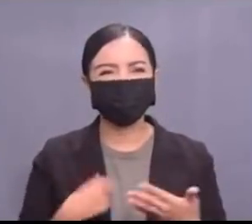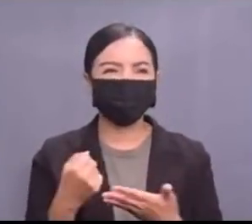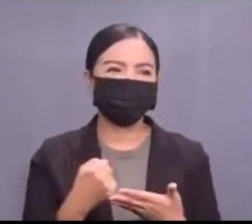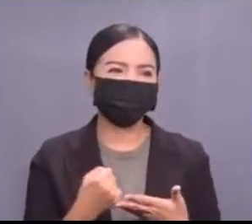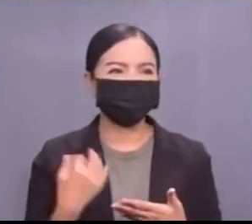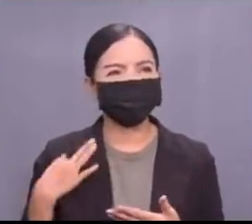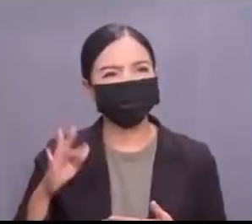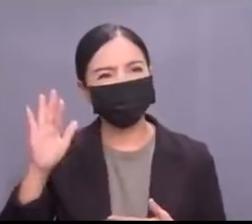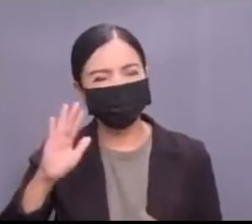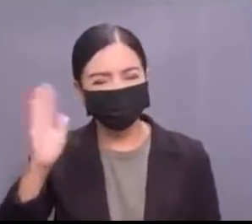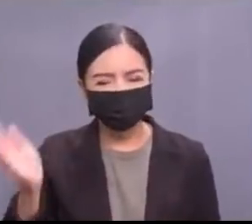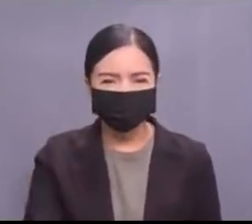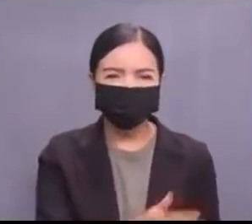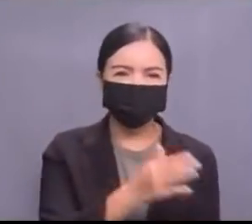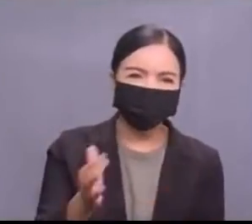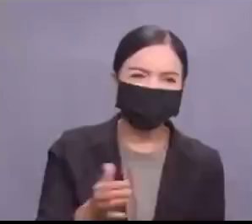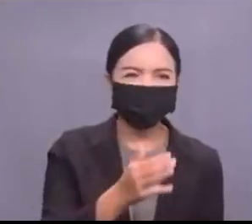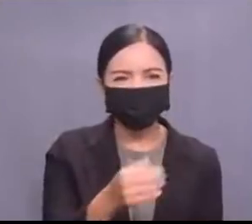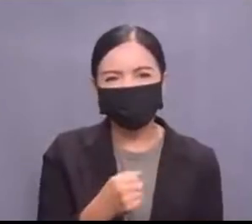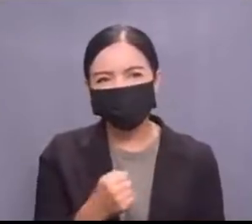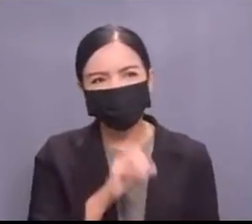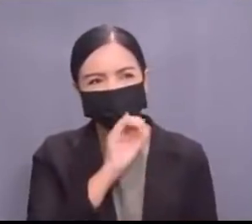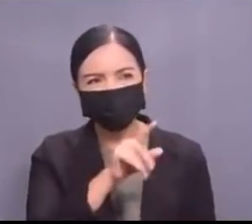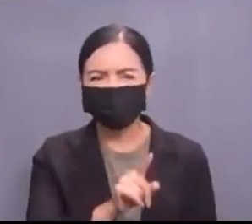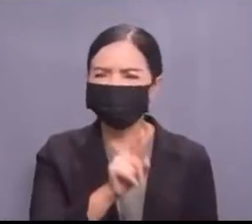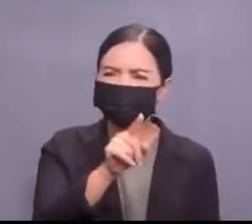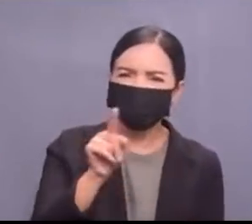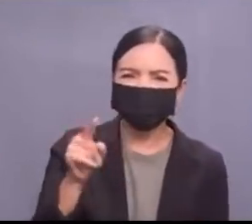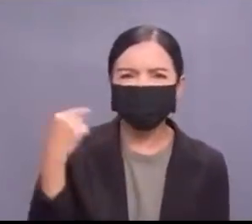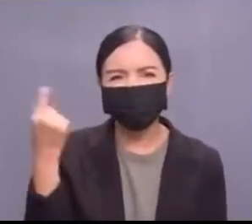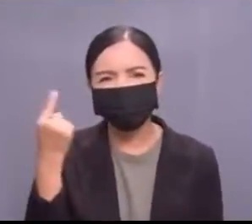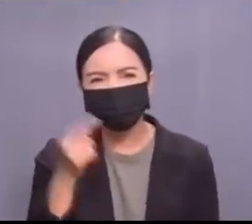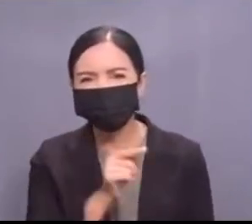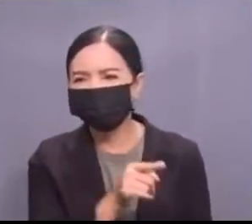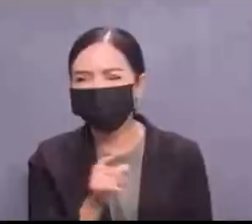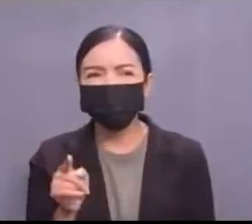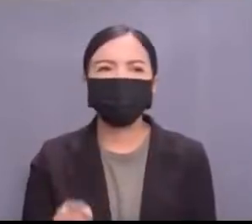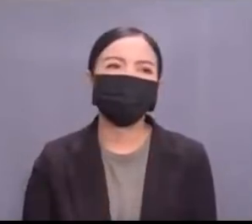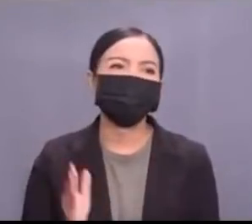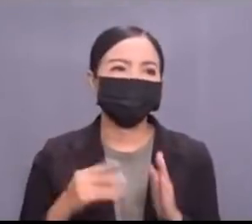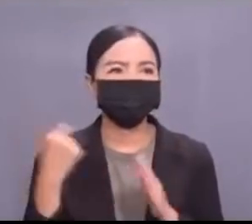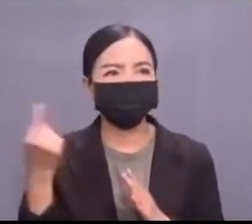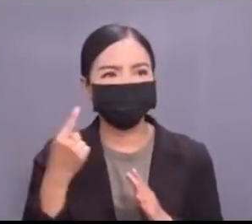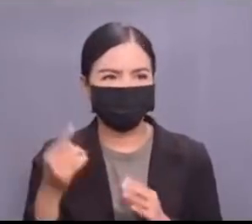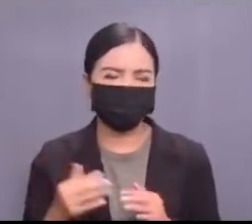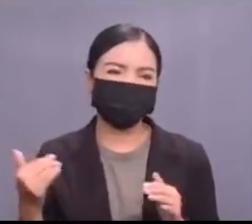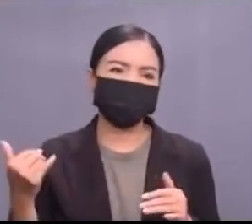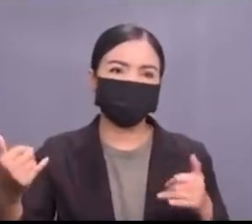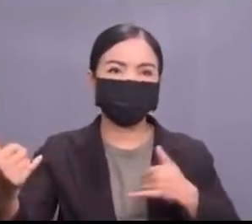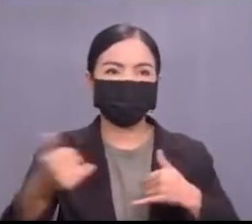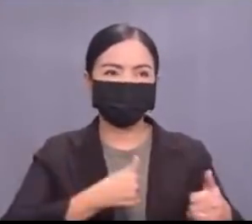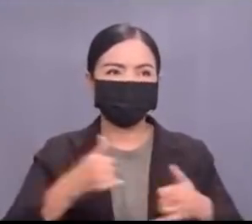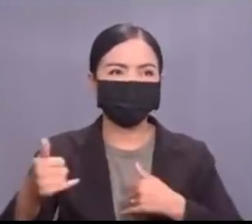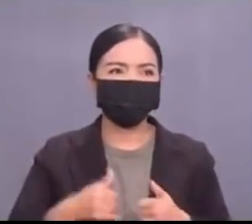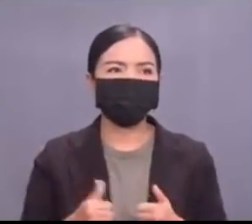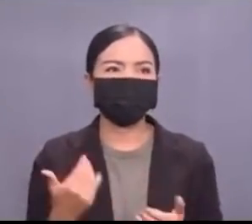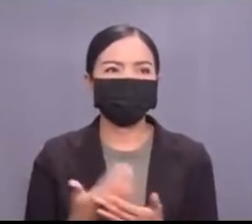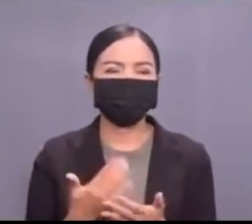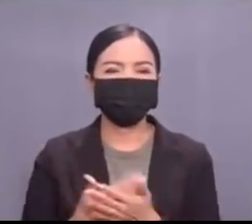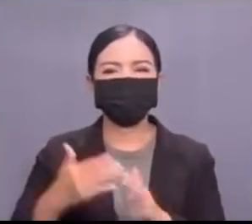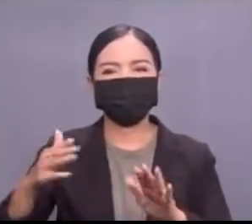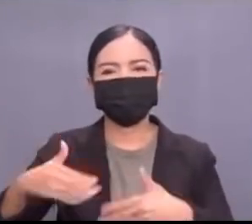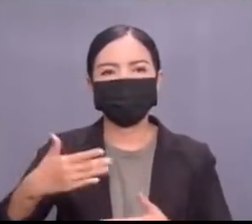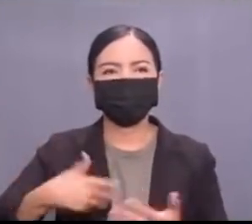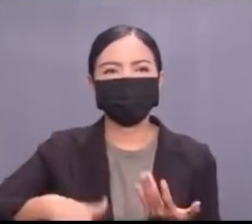ป็นจิตอาสานะโบกรถบอกทางบอกนักท่องเที่ยวก็บอกว่านักท่องเที่ยวเนี่ยพอมาแล้วก็นำเงินทองม